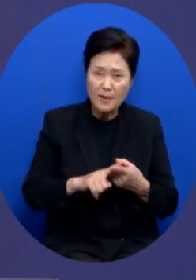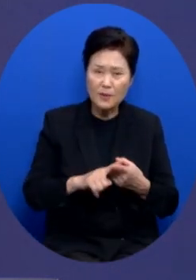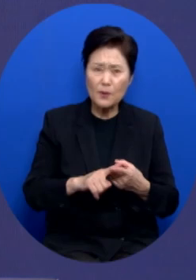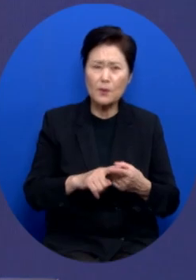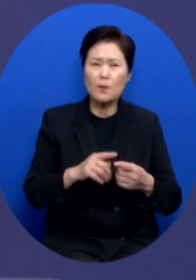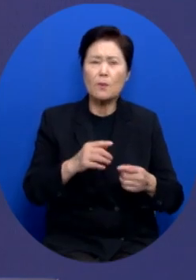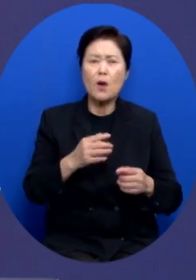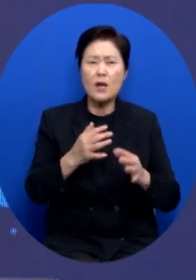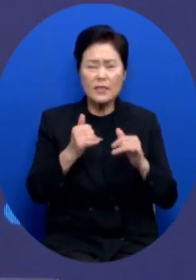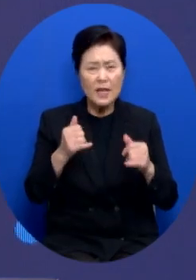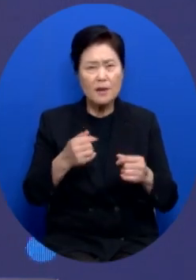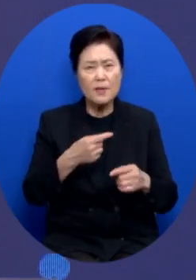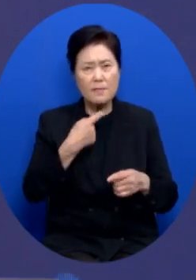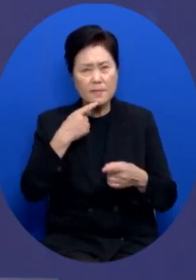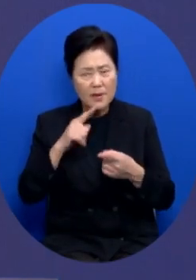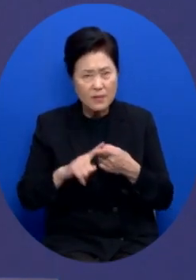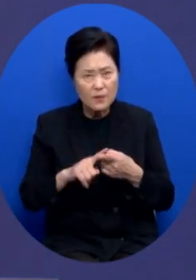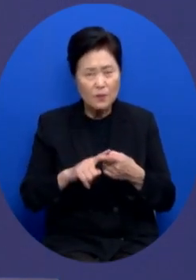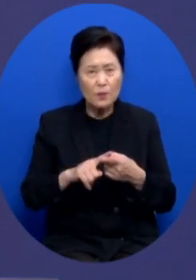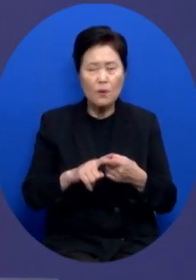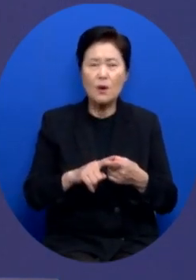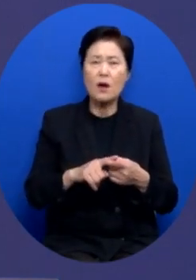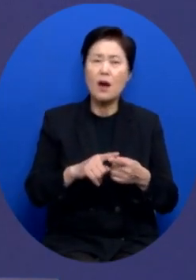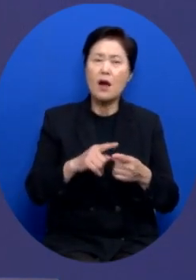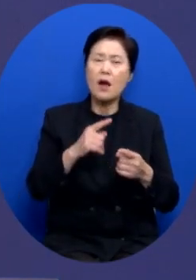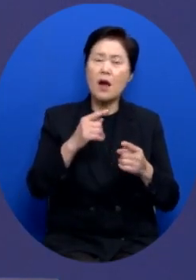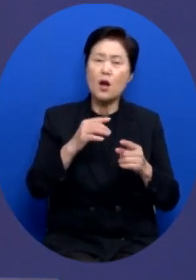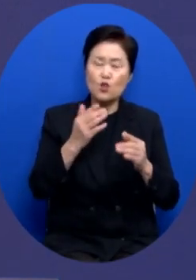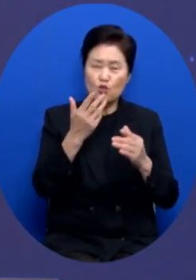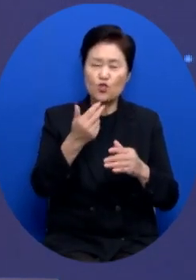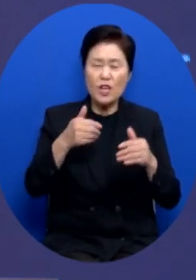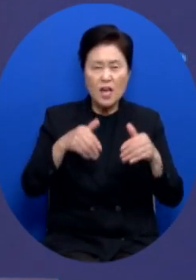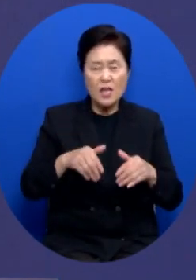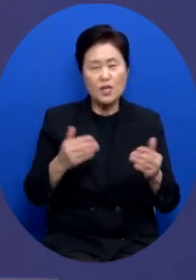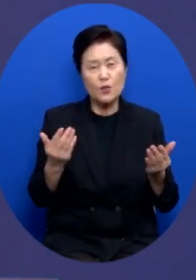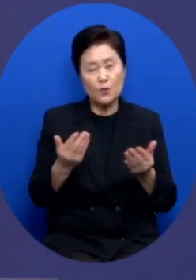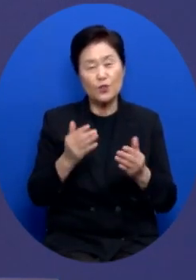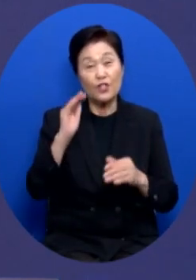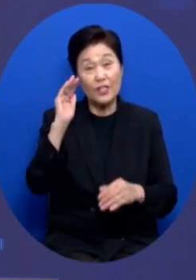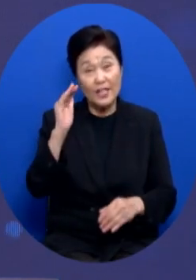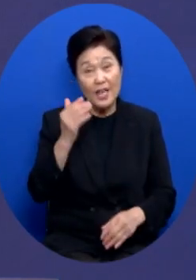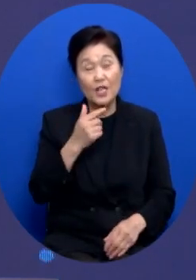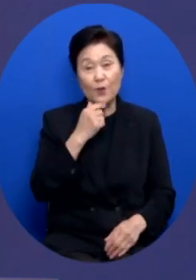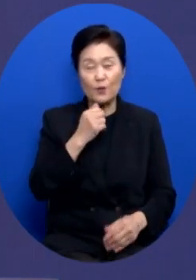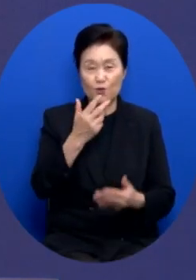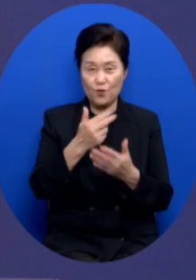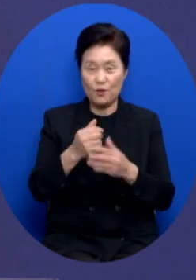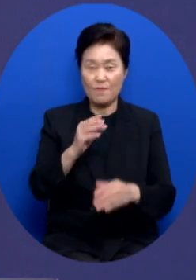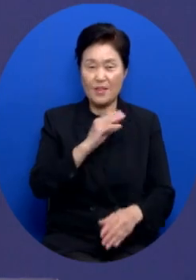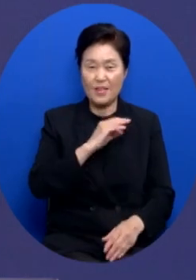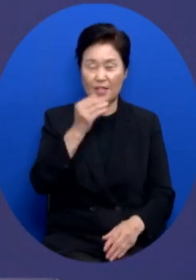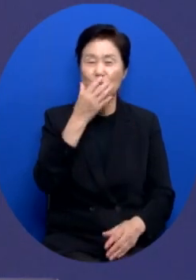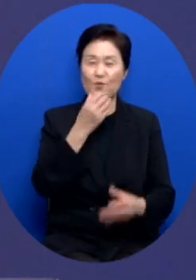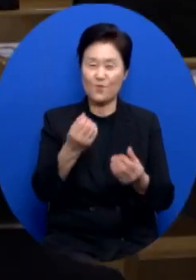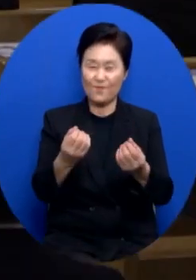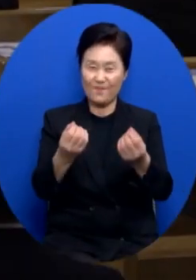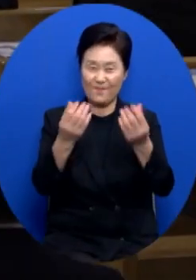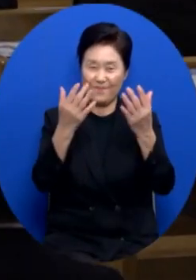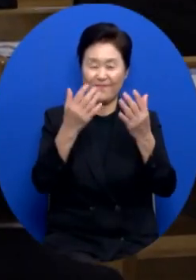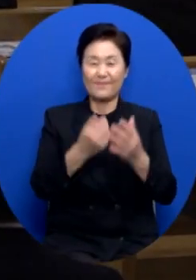사람의 마음에 들고 하나님의 마음에 드는 주의 일꾼이 될 수 있기를 우리 주님의 이름으로 간절히